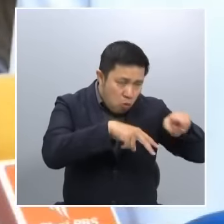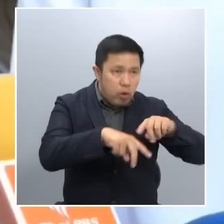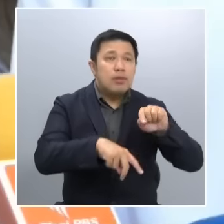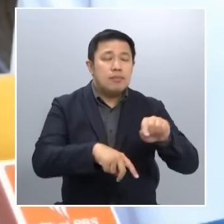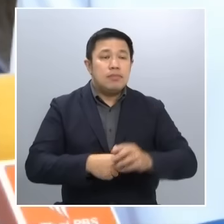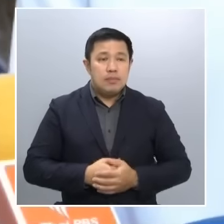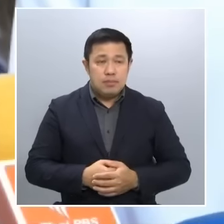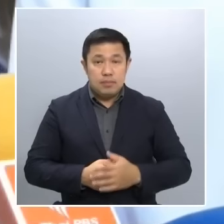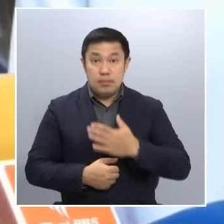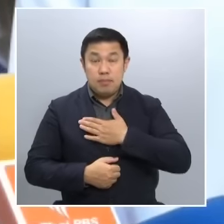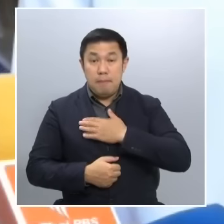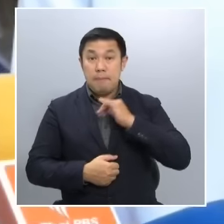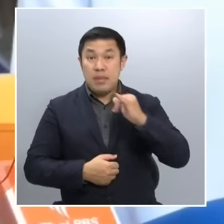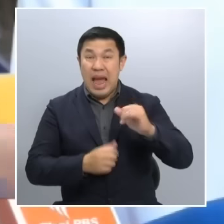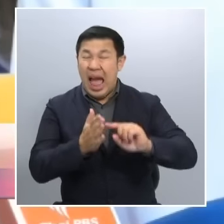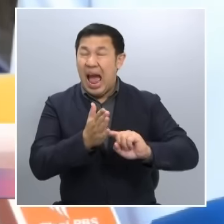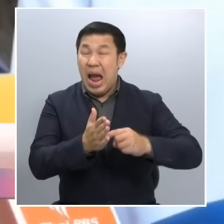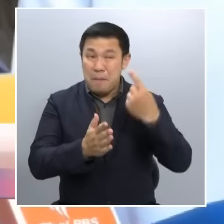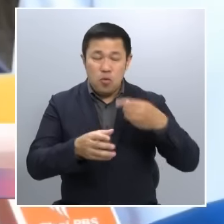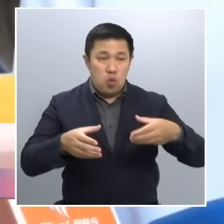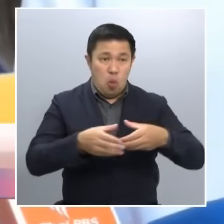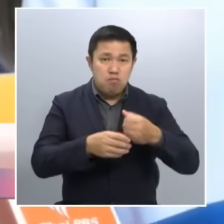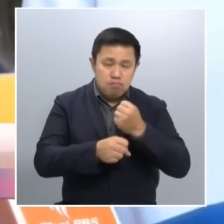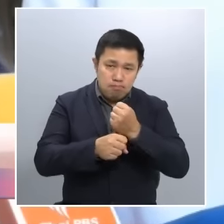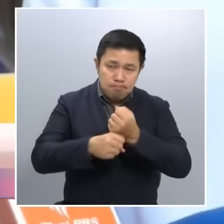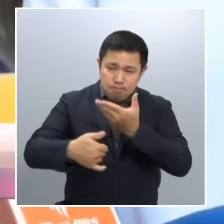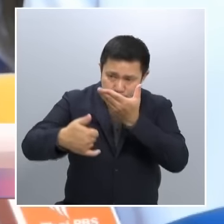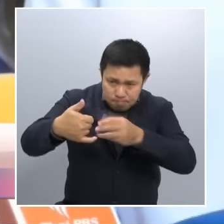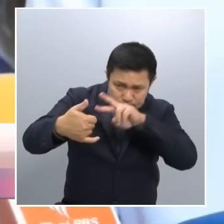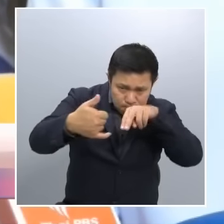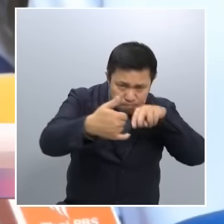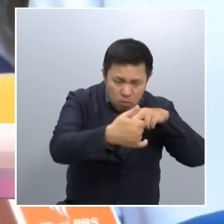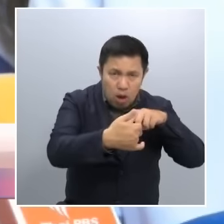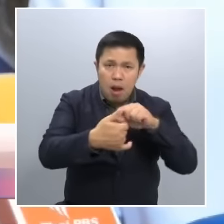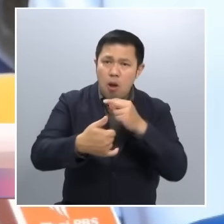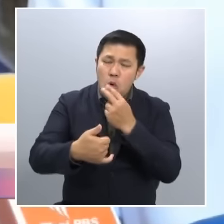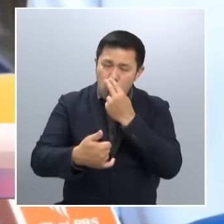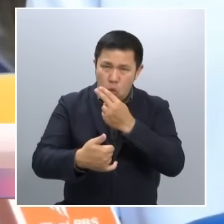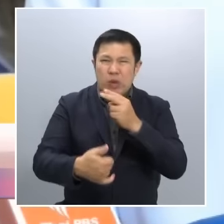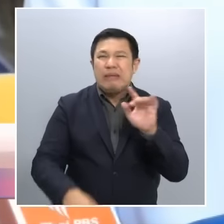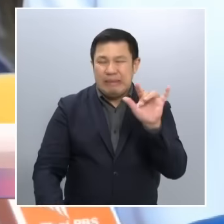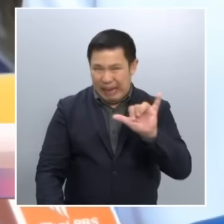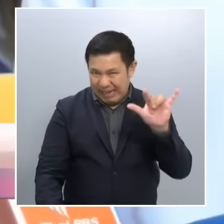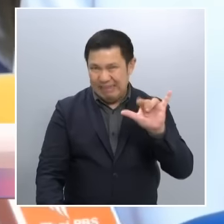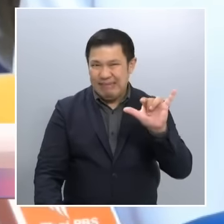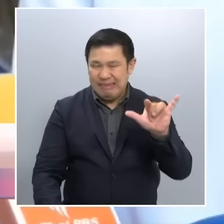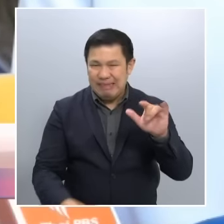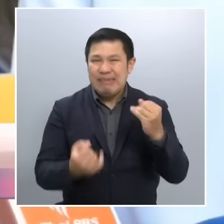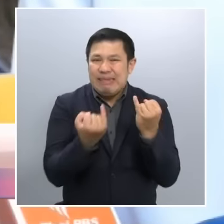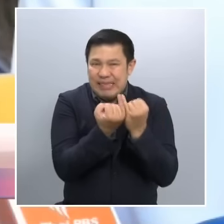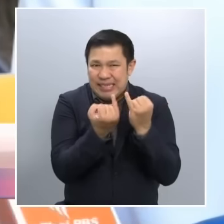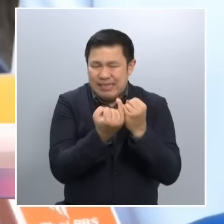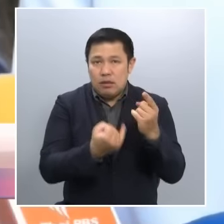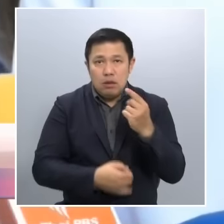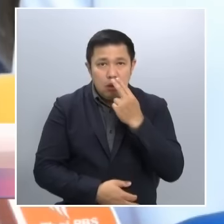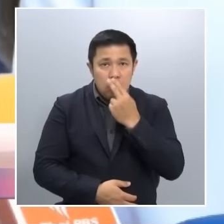อ วันที่ผมไปเนี่ยวันแรกทีมก็ประเมินสภาพเบื้องต้นเนี่ยนะครับมีญาติที่ใกล้ชิดเนี่ยอยู่ในภา